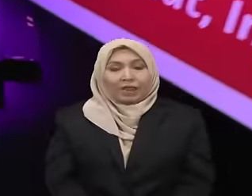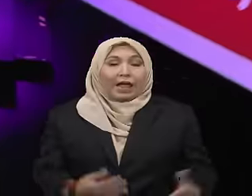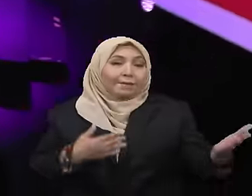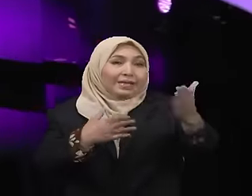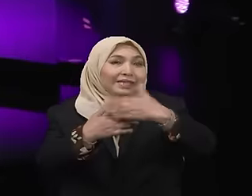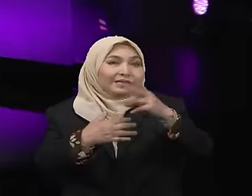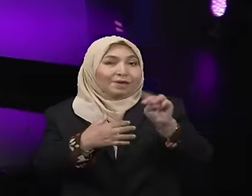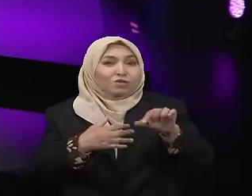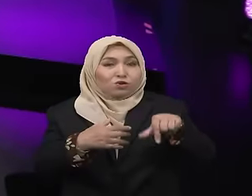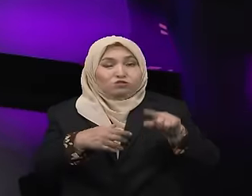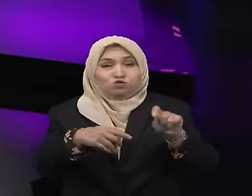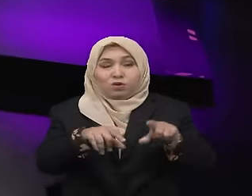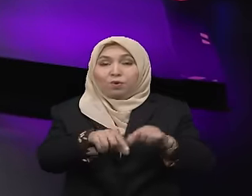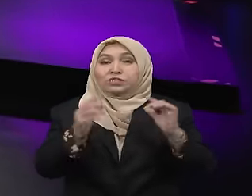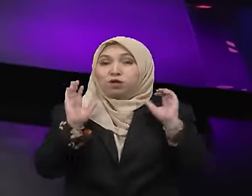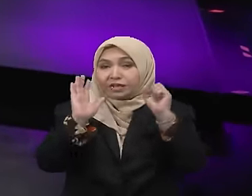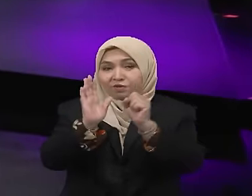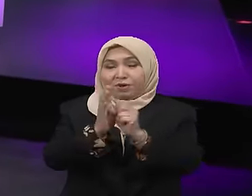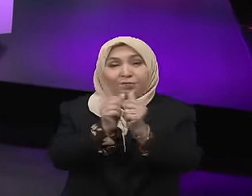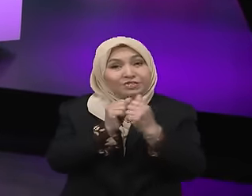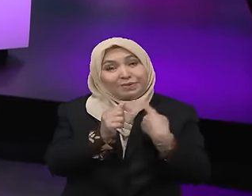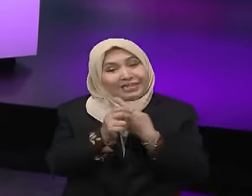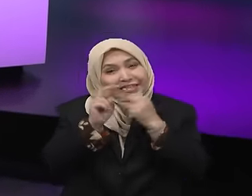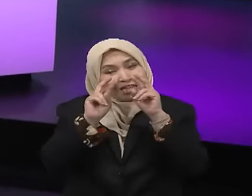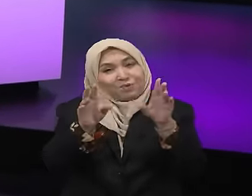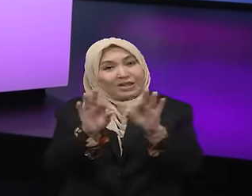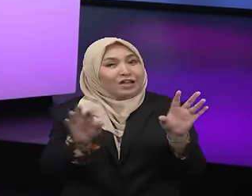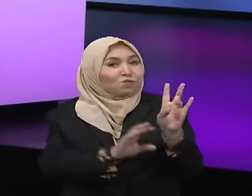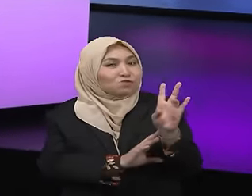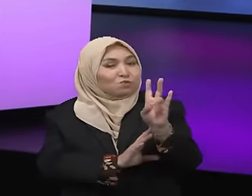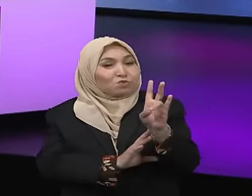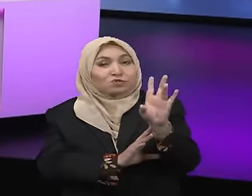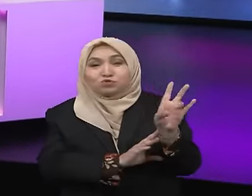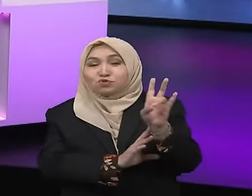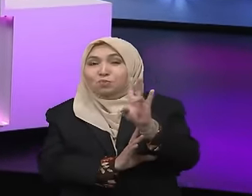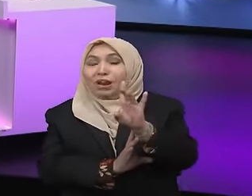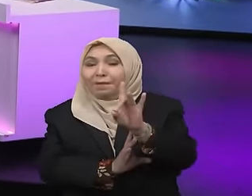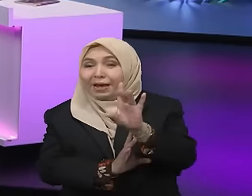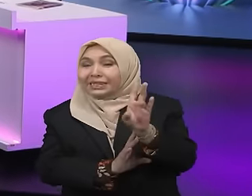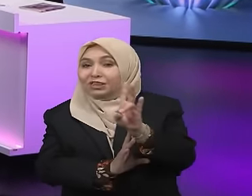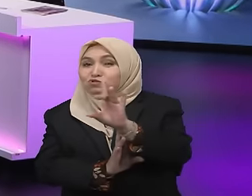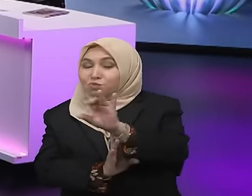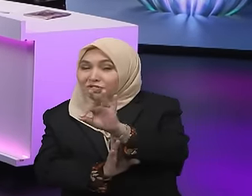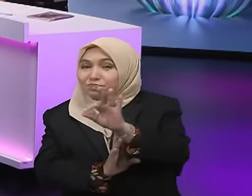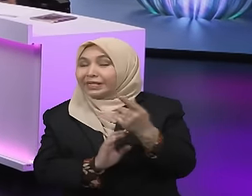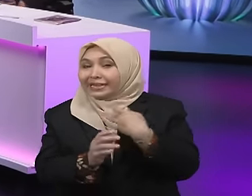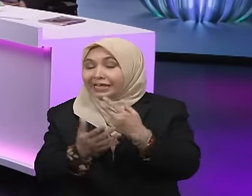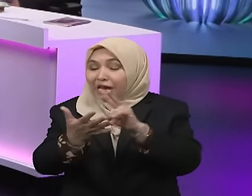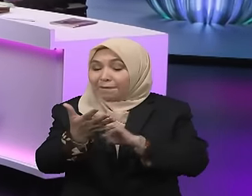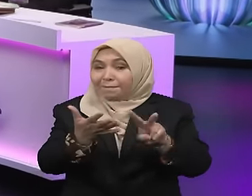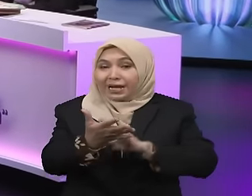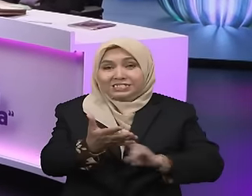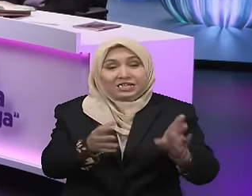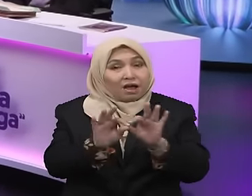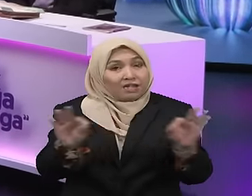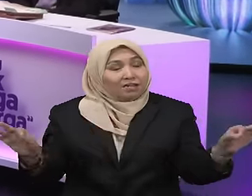Kita dalam Al-Quran Time, Quran Salat Infak, sama-sama kita melihat kepada ayat 77, 78 dan 79 yang kita ingin baca.